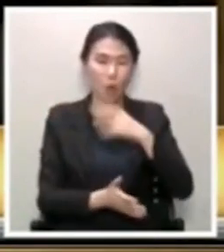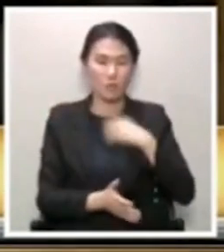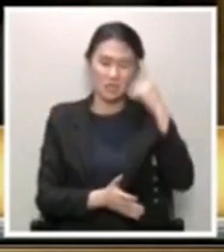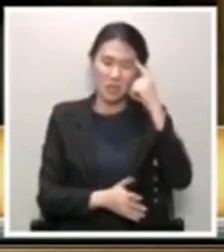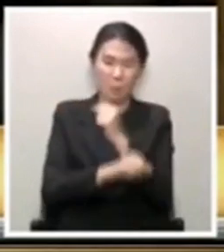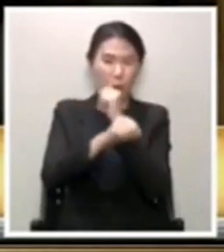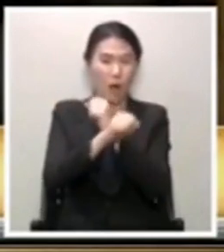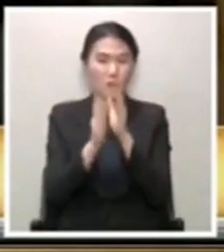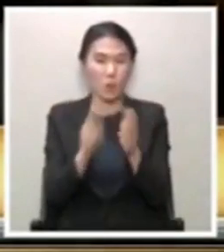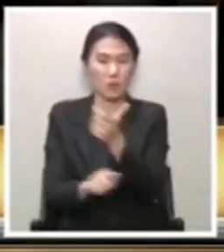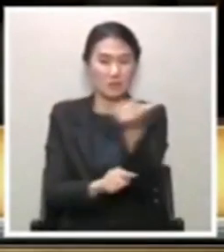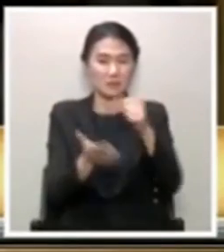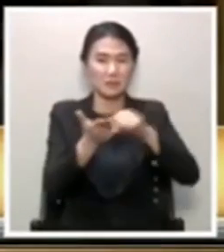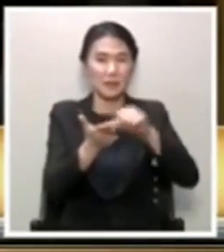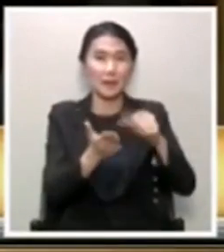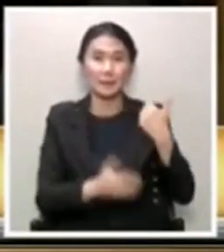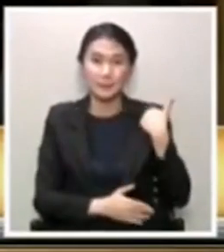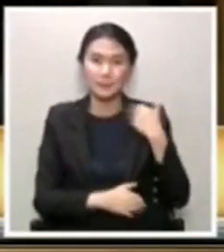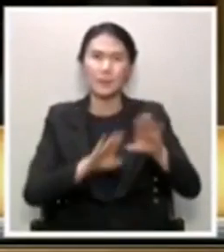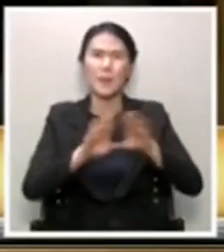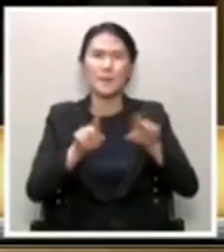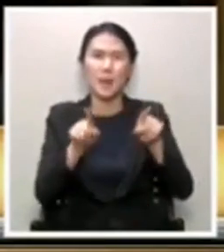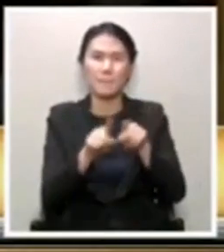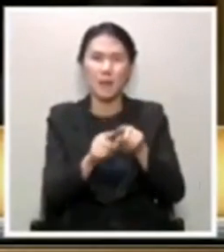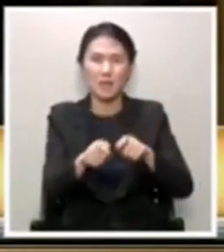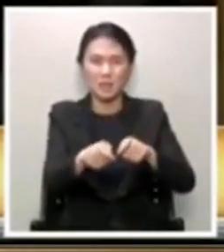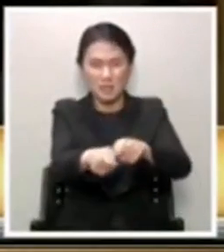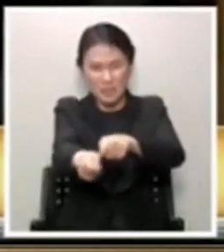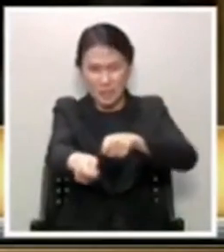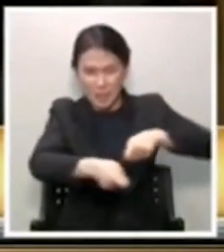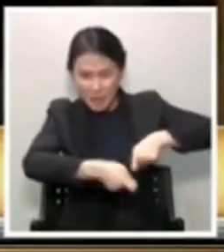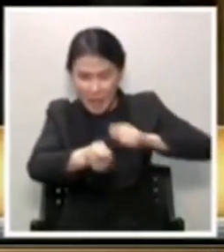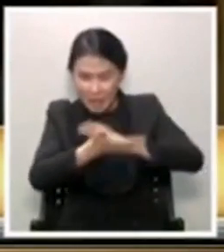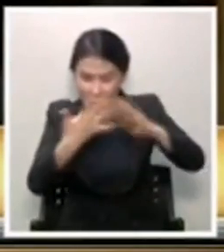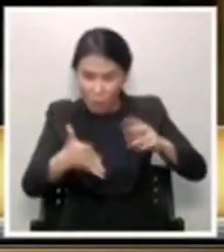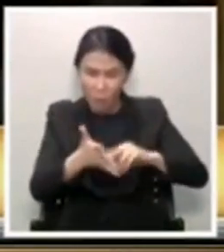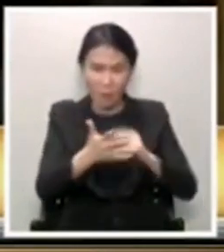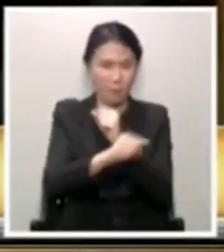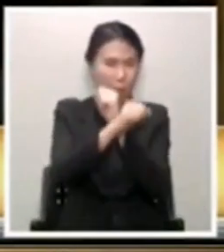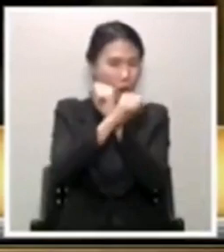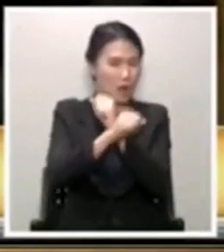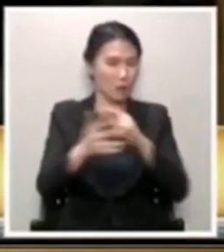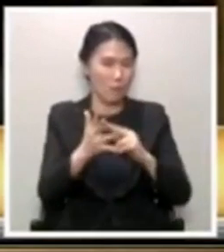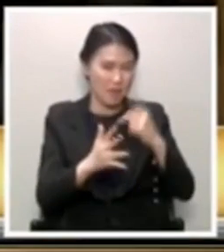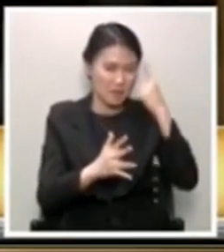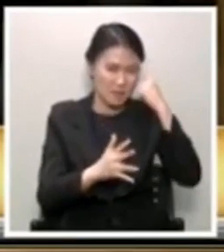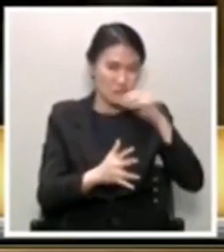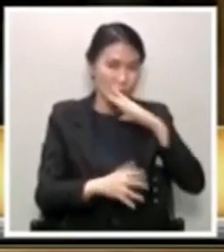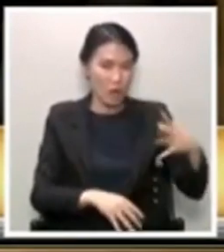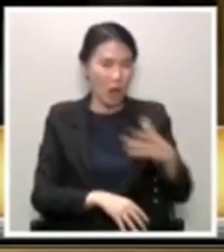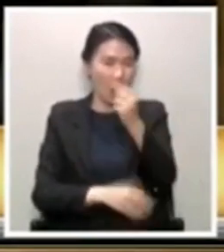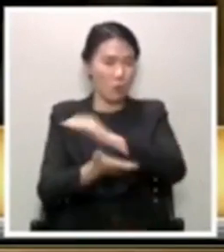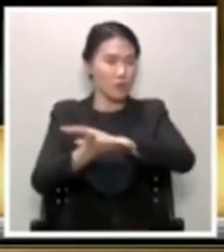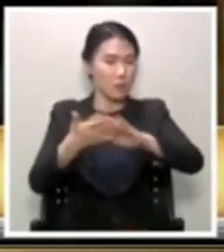แก้ก็ถ้าเปรียบเทียบเหมือนสนุกเกอร์นะครับแทงเสร็จแล้วก็กันเลยครับนะฮะเขาเรียกว่ากวาดจนหมดแล้วครับเริ่มไม่